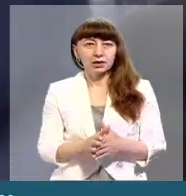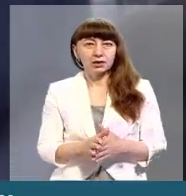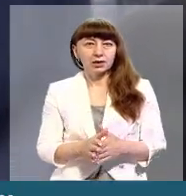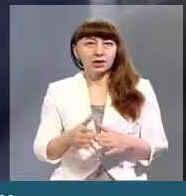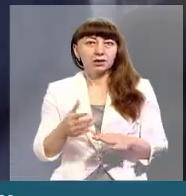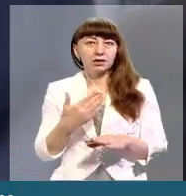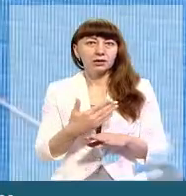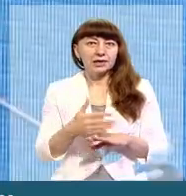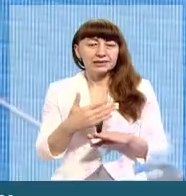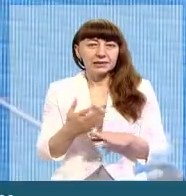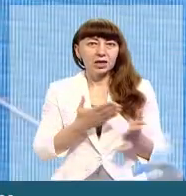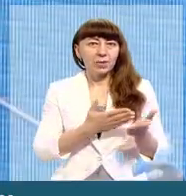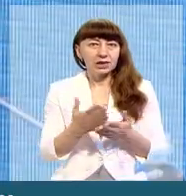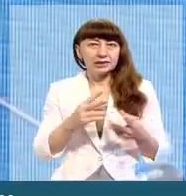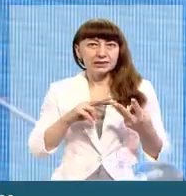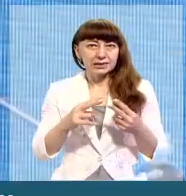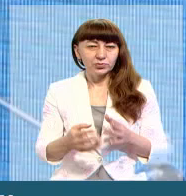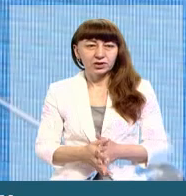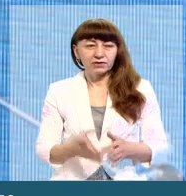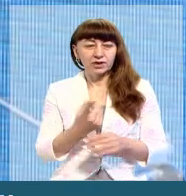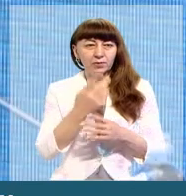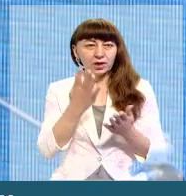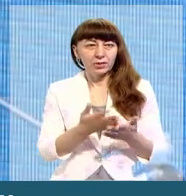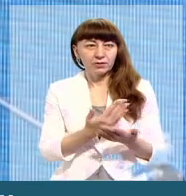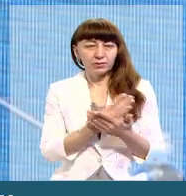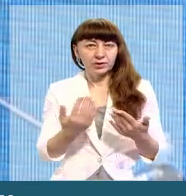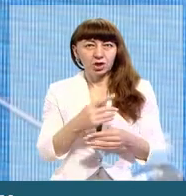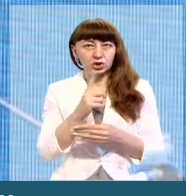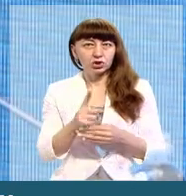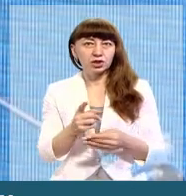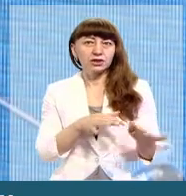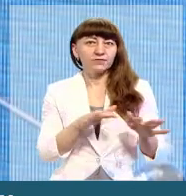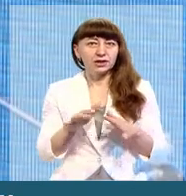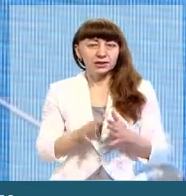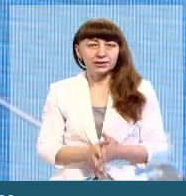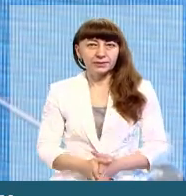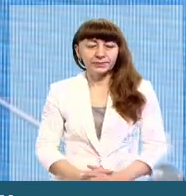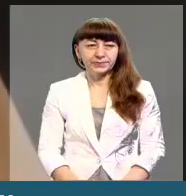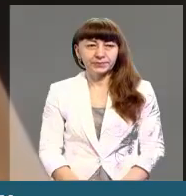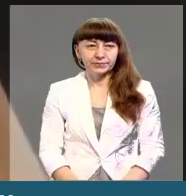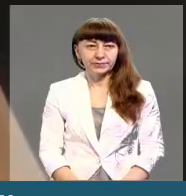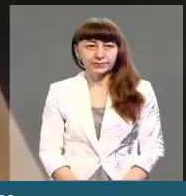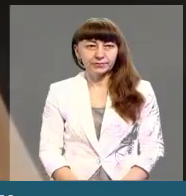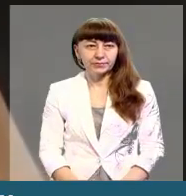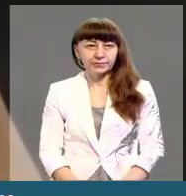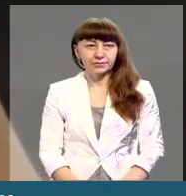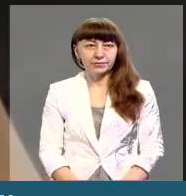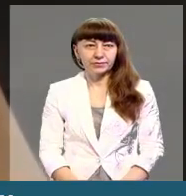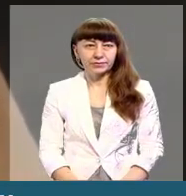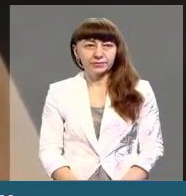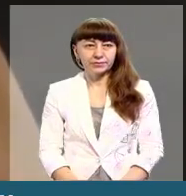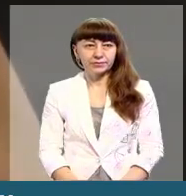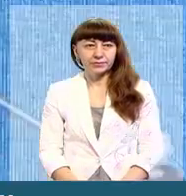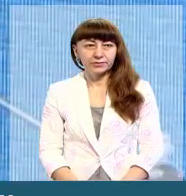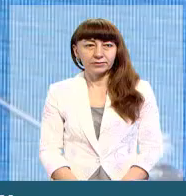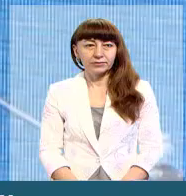көрпеге қарай көсілуіміз керек. Алдағы кезеңге арналған басты месседж осы болуға тиіс. Сондықтан бізге кірістерді теңгерімді ұлғайту